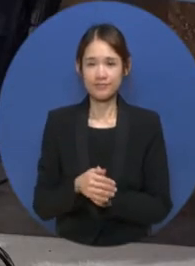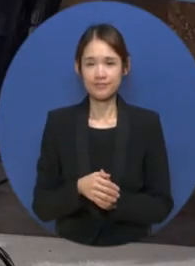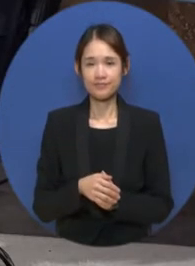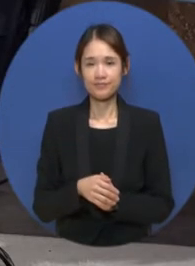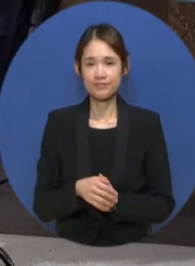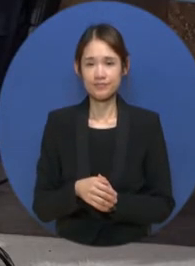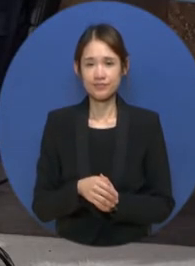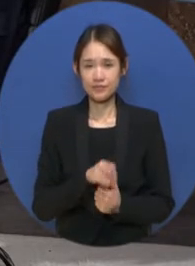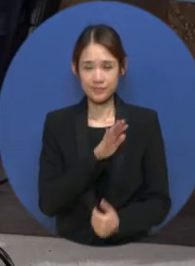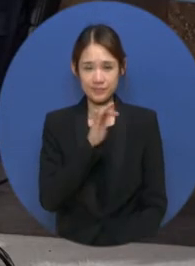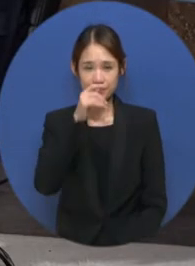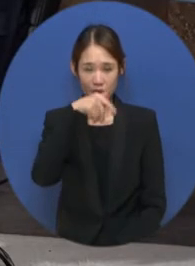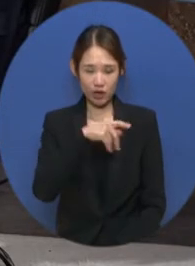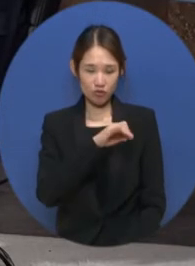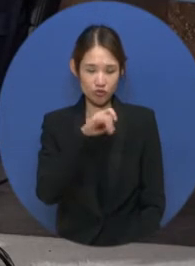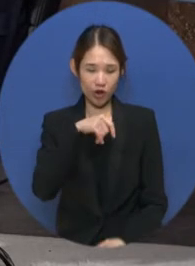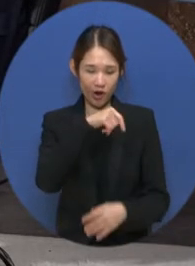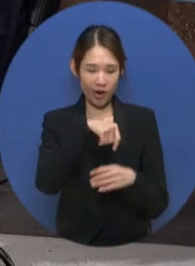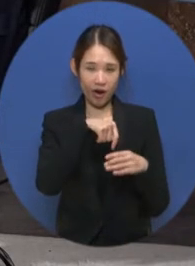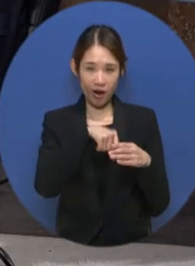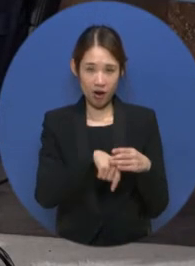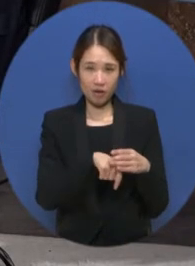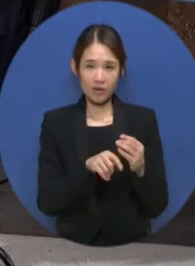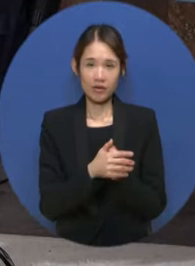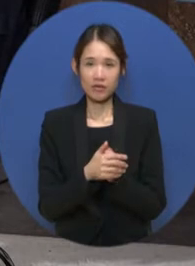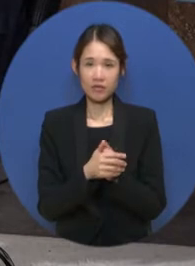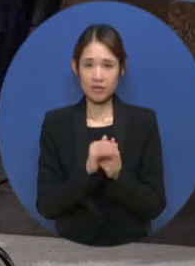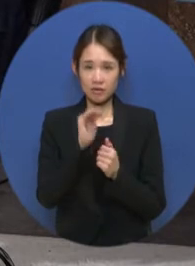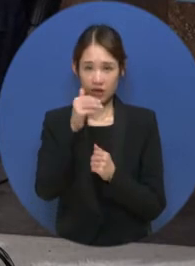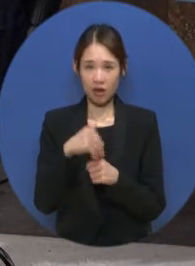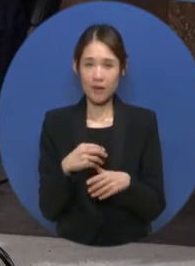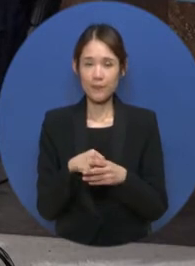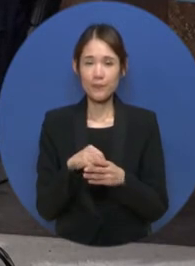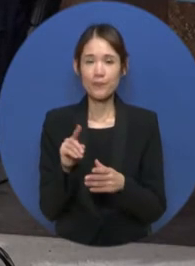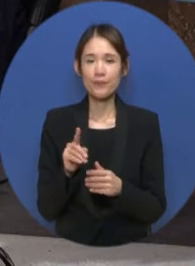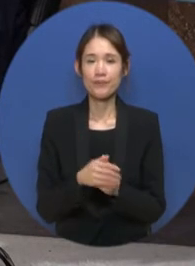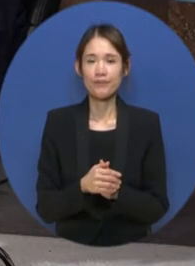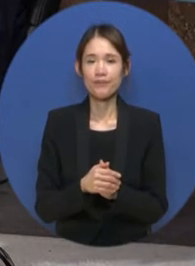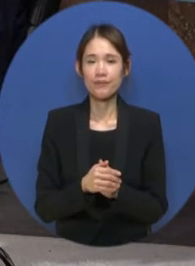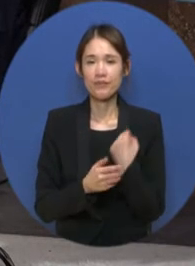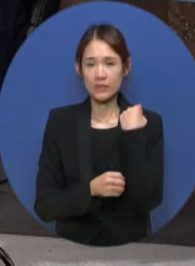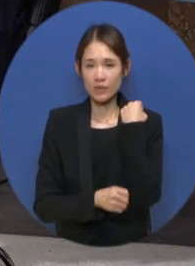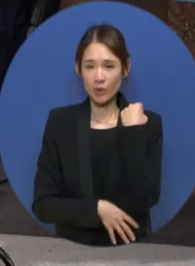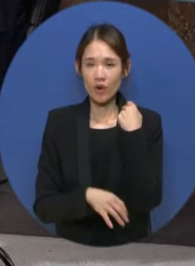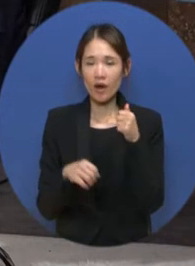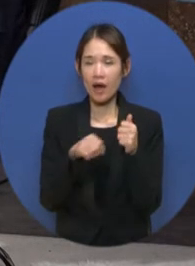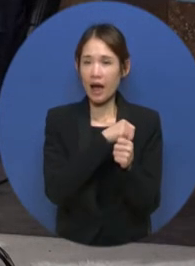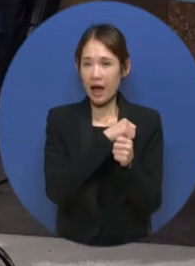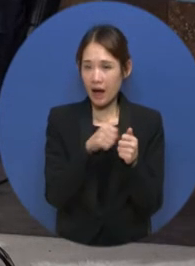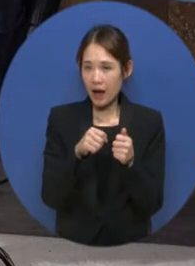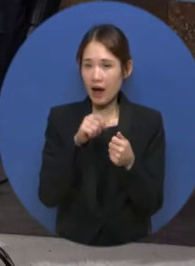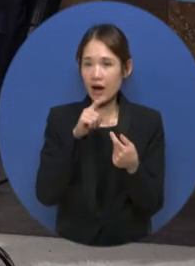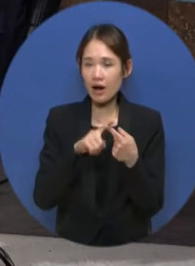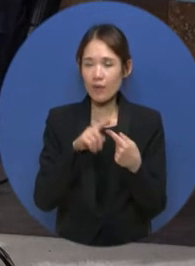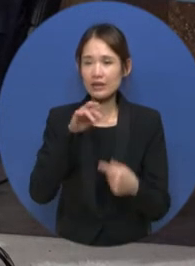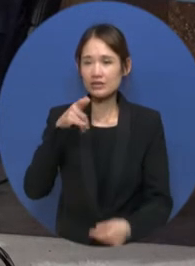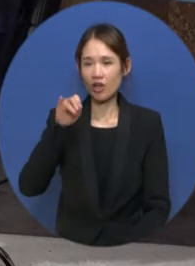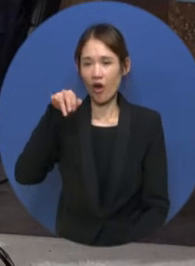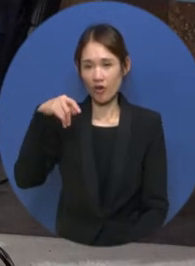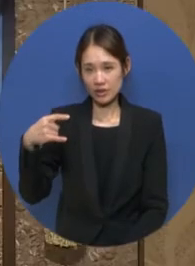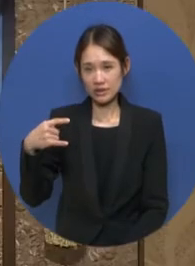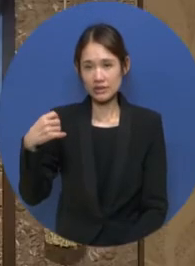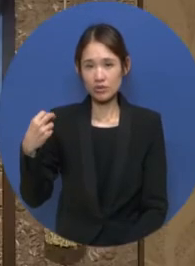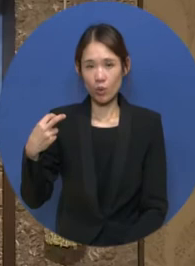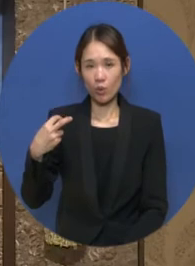근데 이 매뉴얼에는 그럼 어떤 내용이 좀 담겨 있나요 뭐 일단 기본적으로 이제 확대된 정의 라던지 내